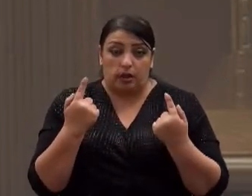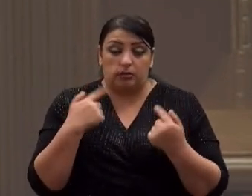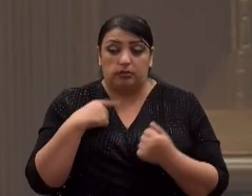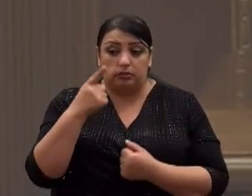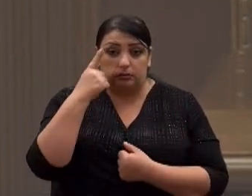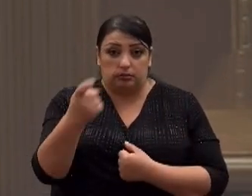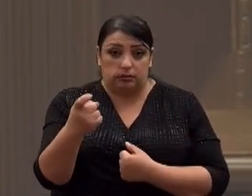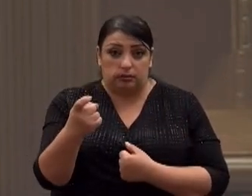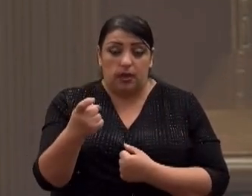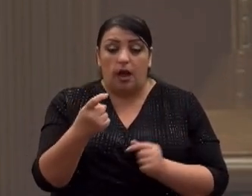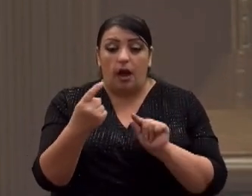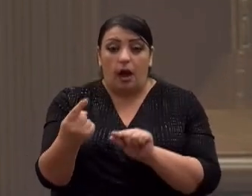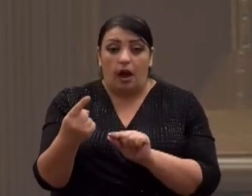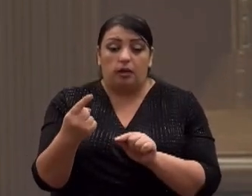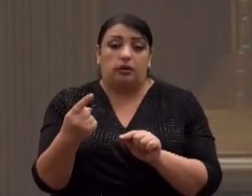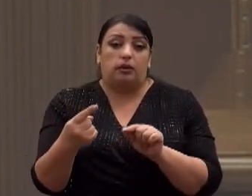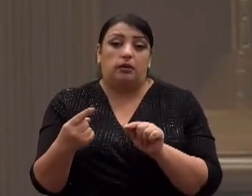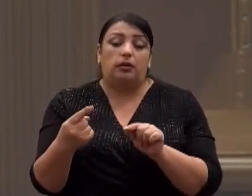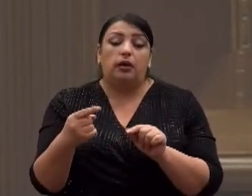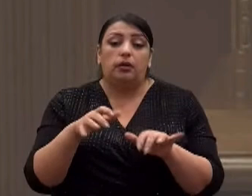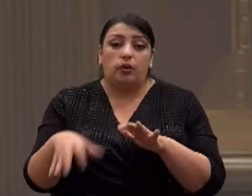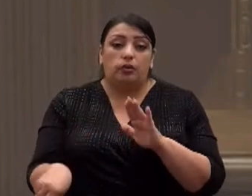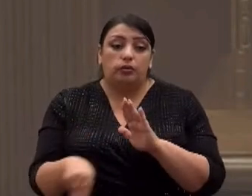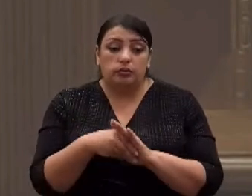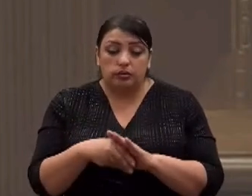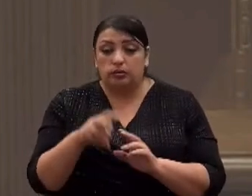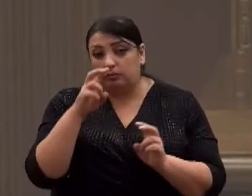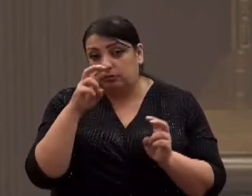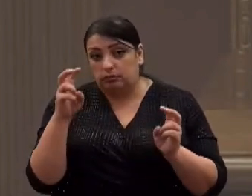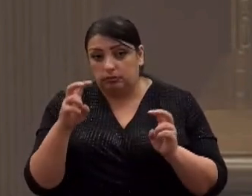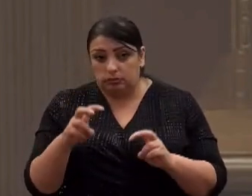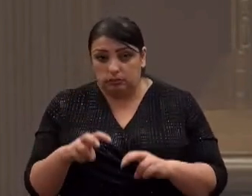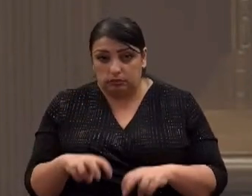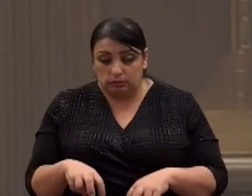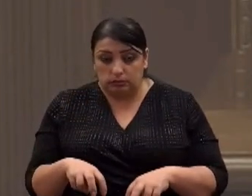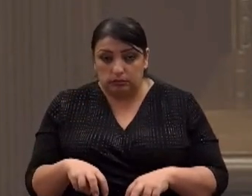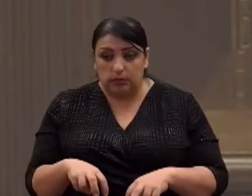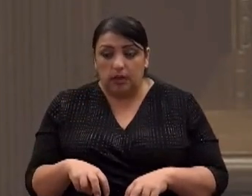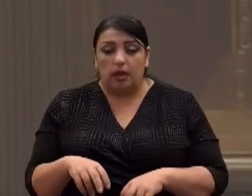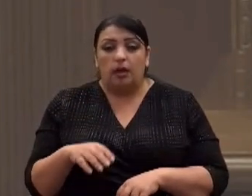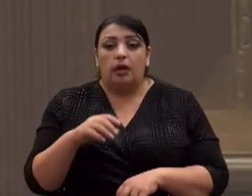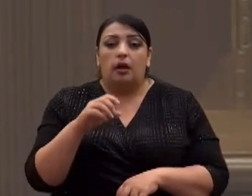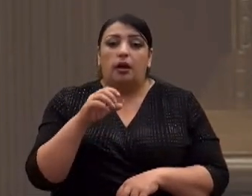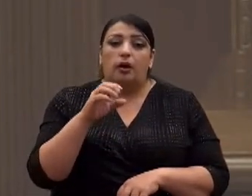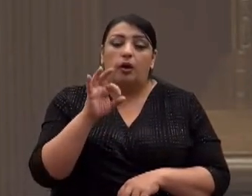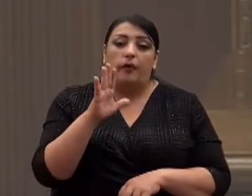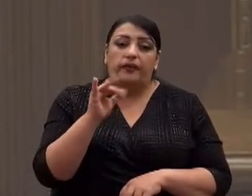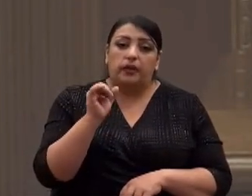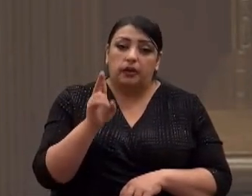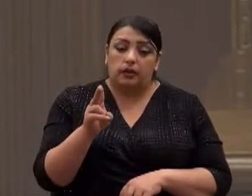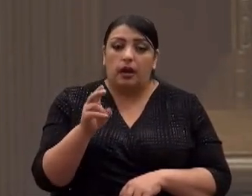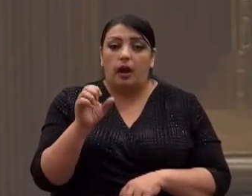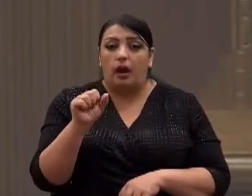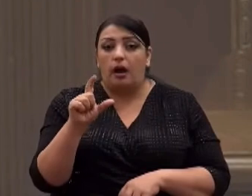որ հակակոռուպցիոն կոմիտեի վարույթում քննվող քրեական վարույթներից որևէ մեկով պարոն Օվիկ Աղազարյանը